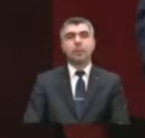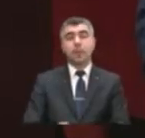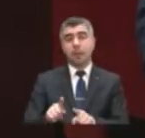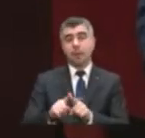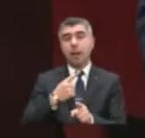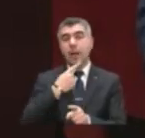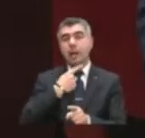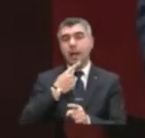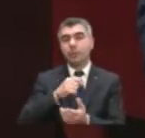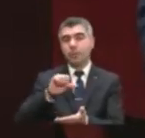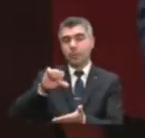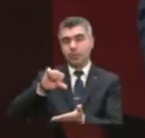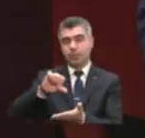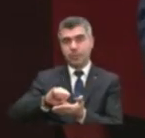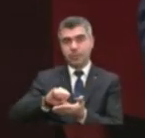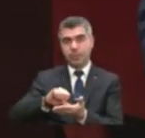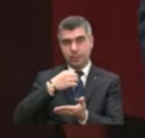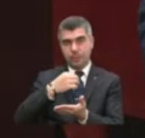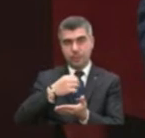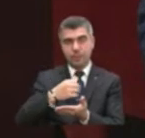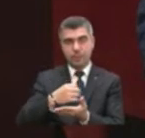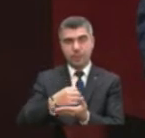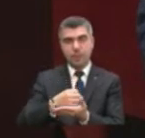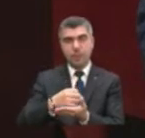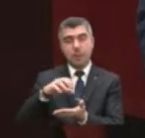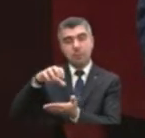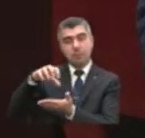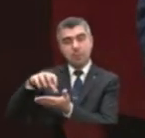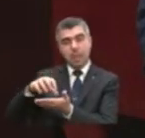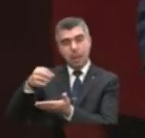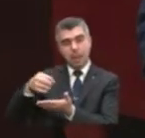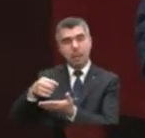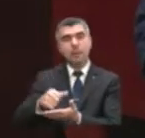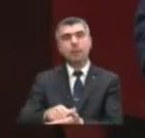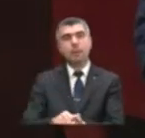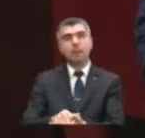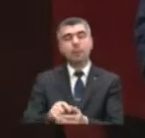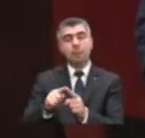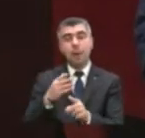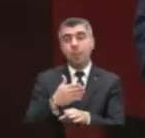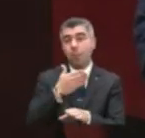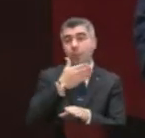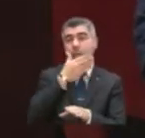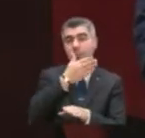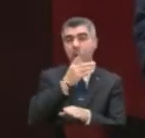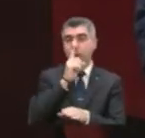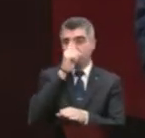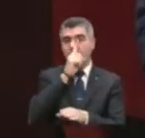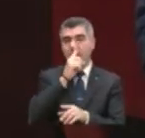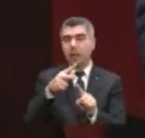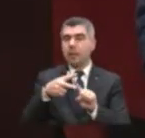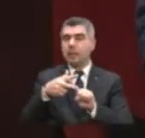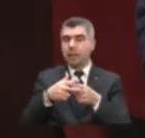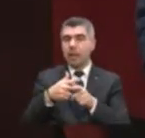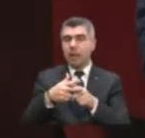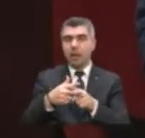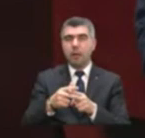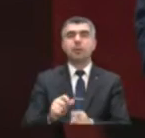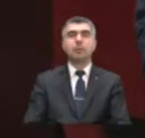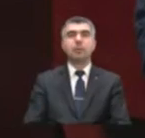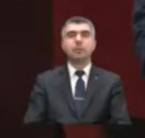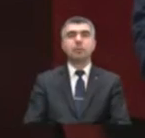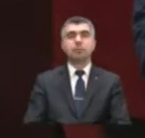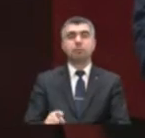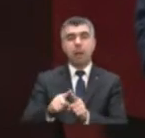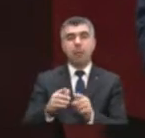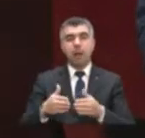ومنطقة الناظور، اللي يمكن لي نقول لكم هو هذه المنطقة عندها مستقبل واعد في الصناعة. بالنسبة للميناء